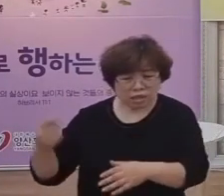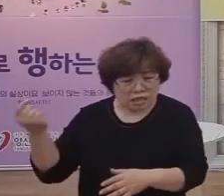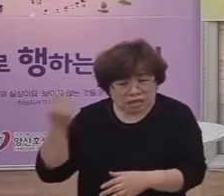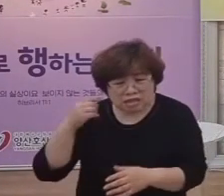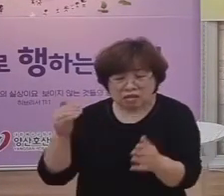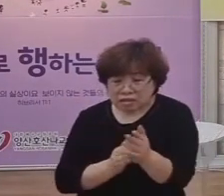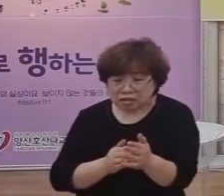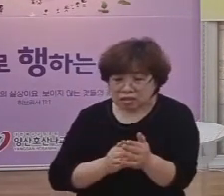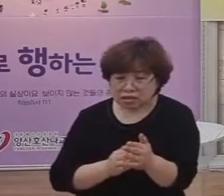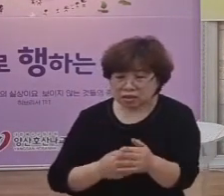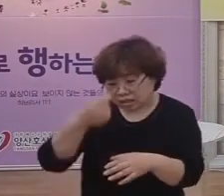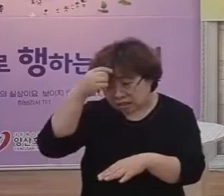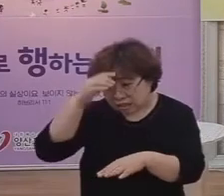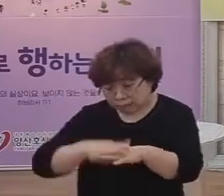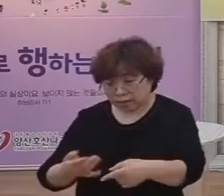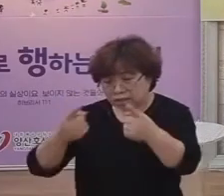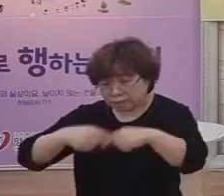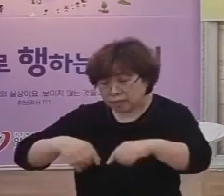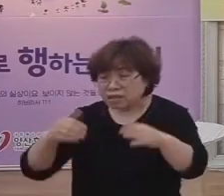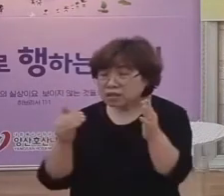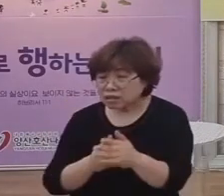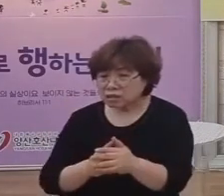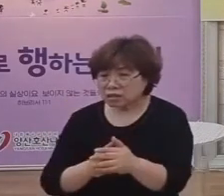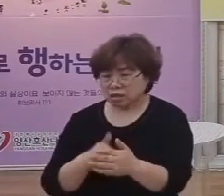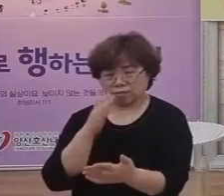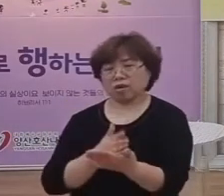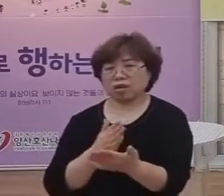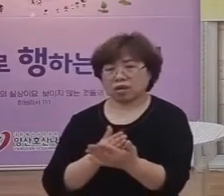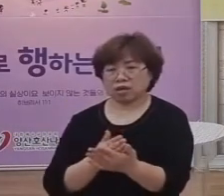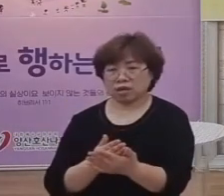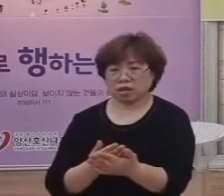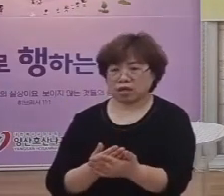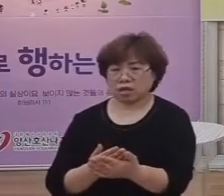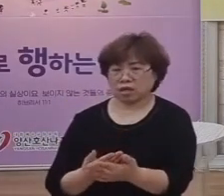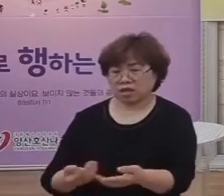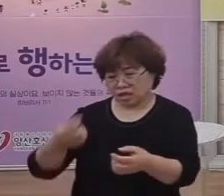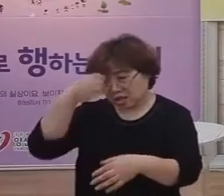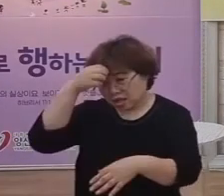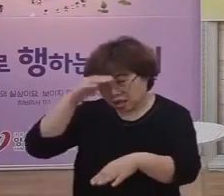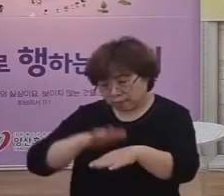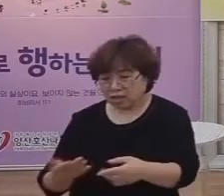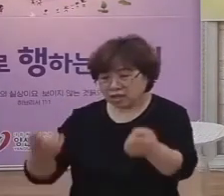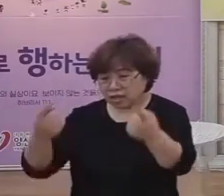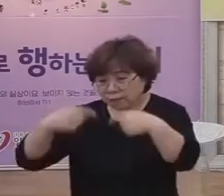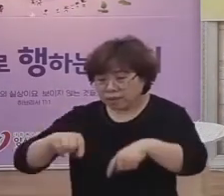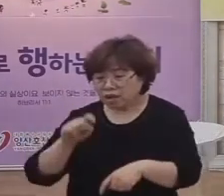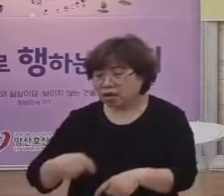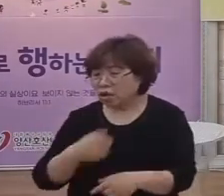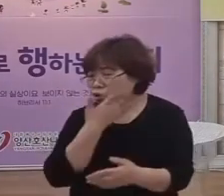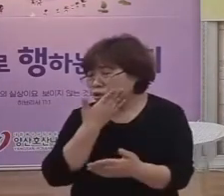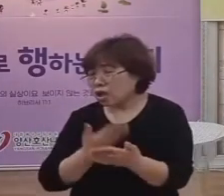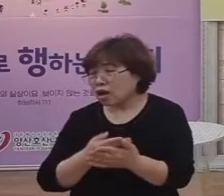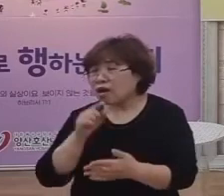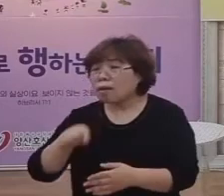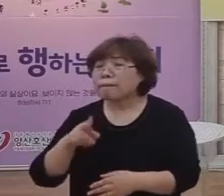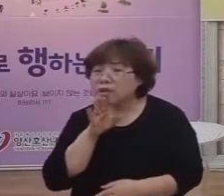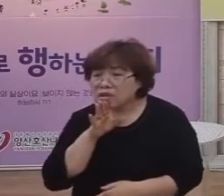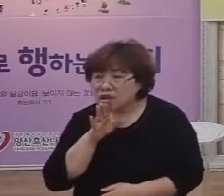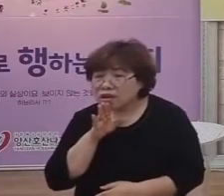그죠? 여러분, 이게 안 귀하다는 말이 아닙니다. 착각하시면 안 돼요. 이 예배마다 나오고 자리를